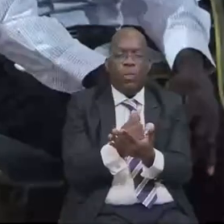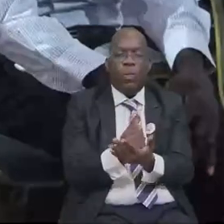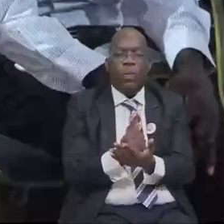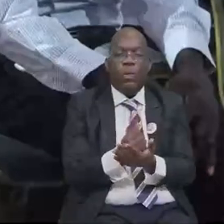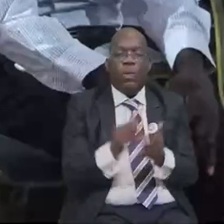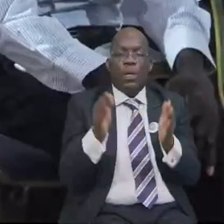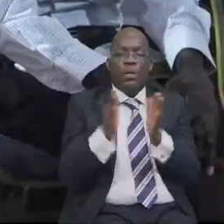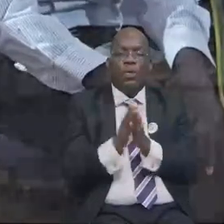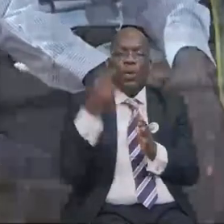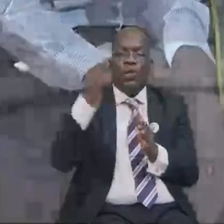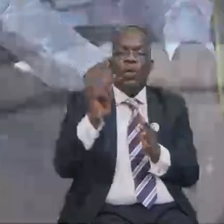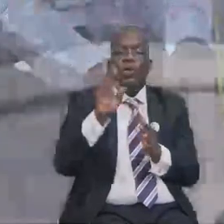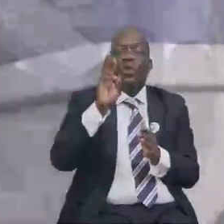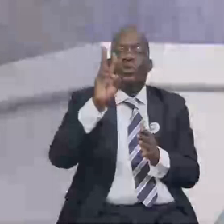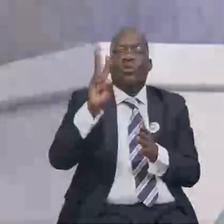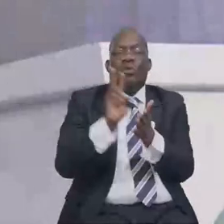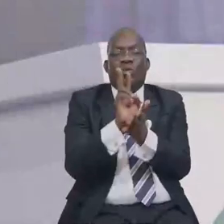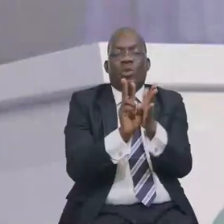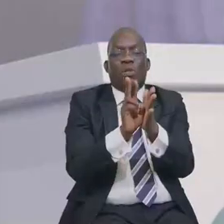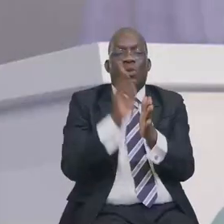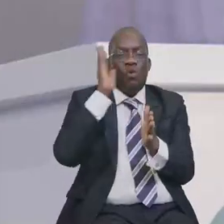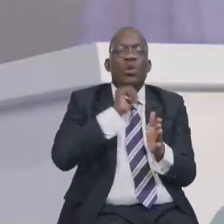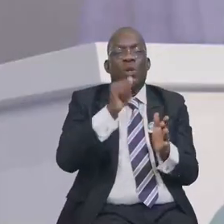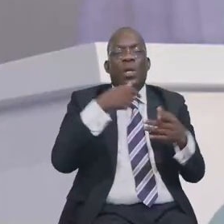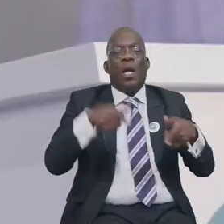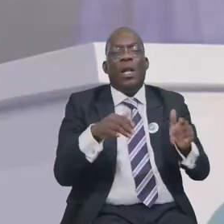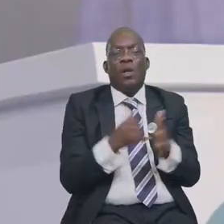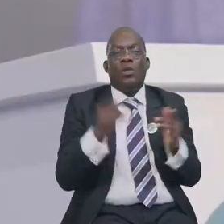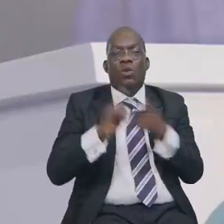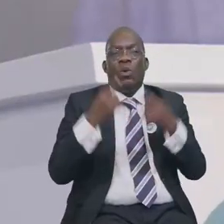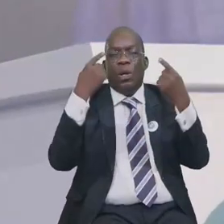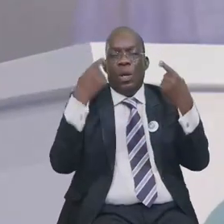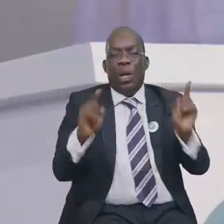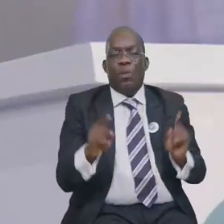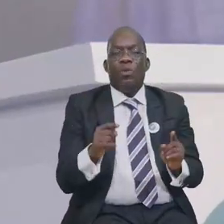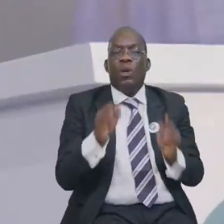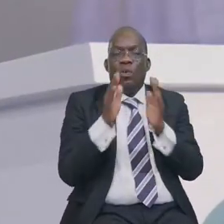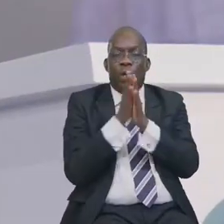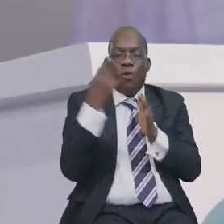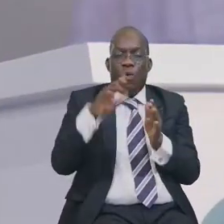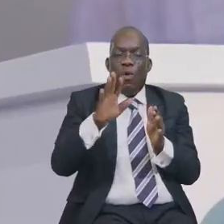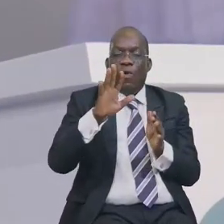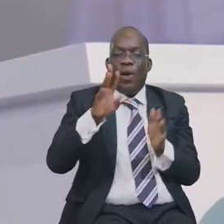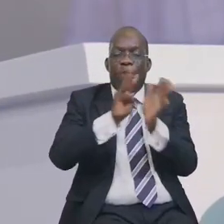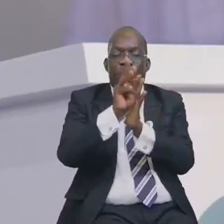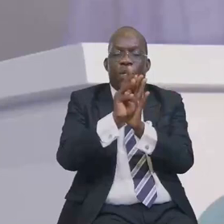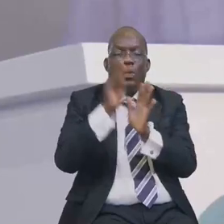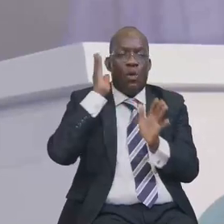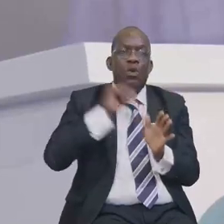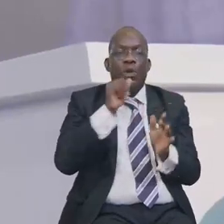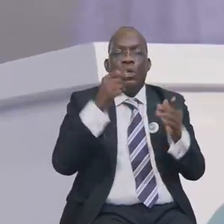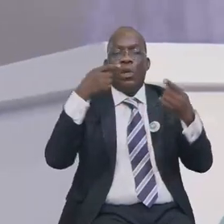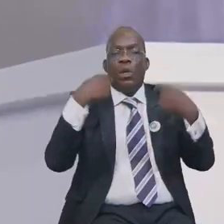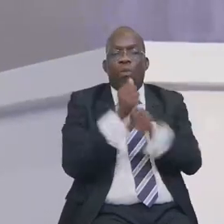Priez pour 2 minutes. Ça ne fait pas, ça ne marche pas. Priez pour 5 minutes. Ça ne marchera pas.